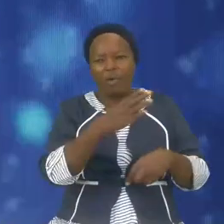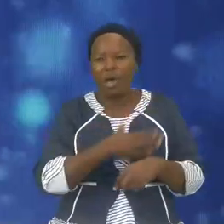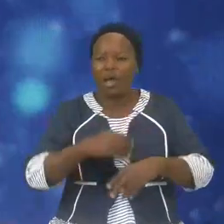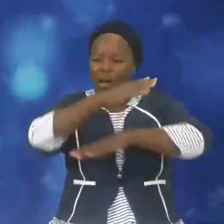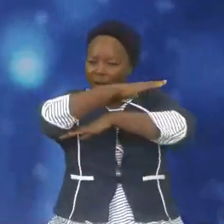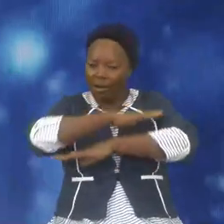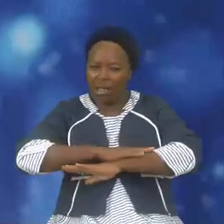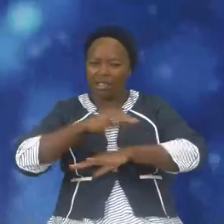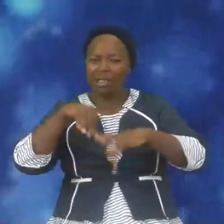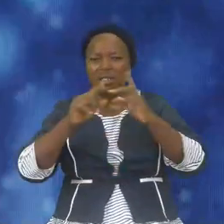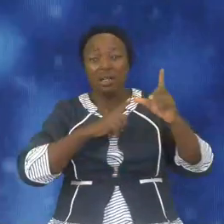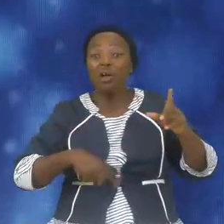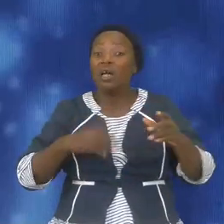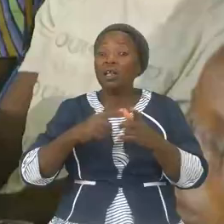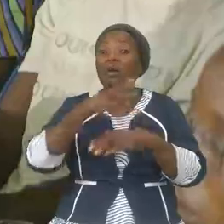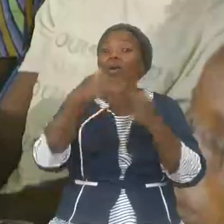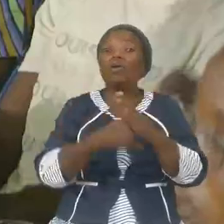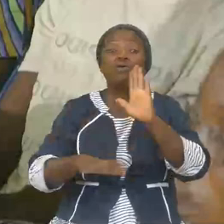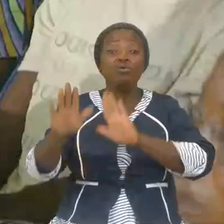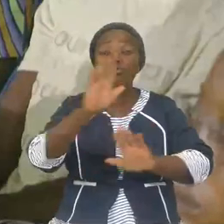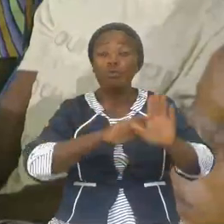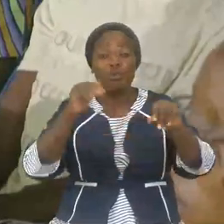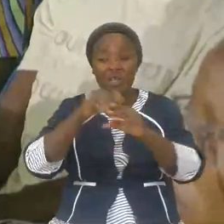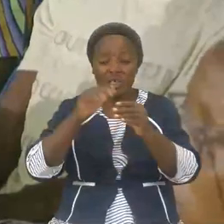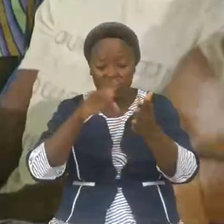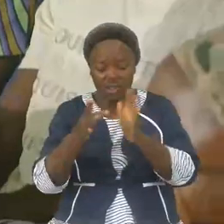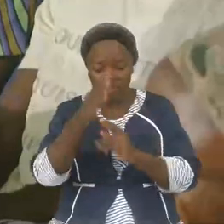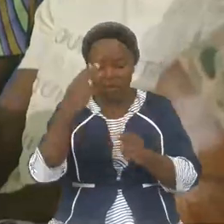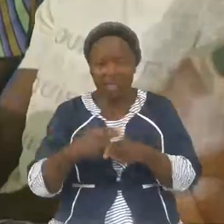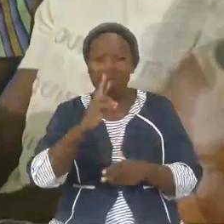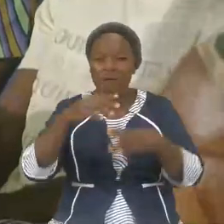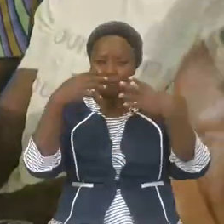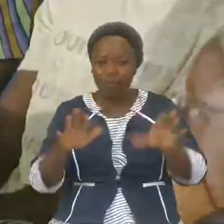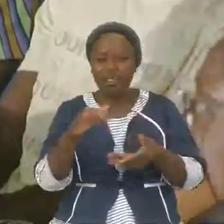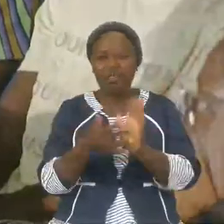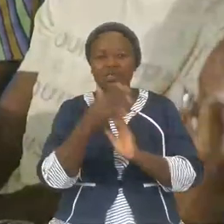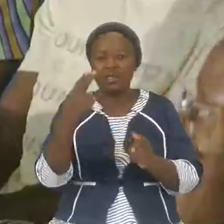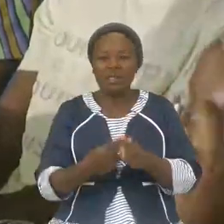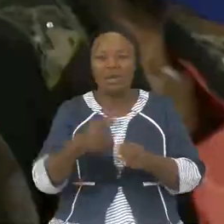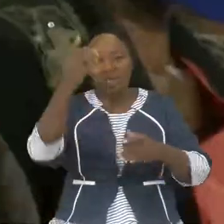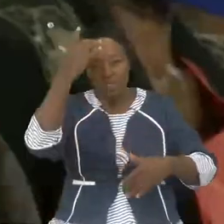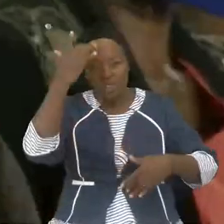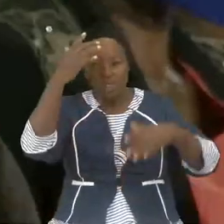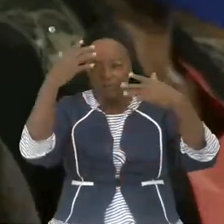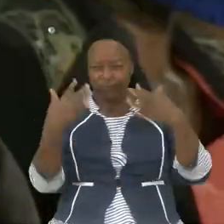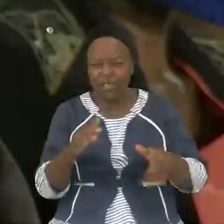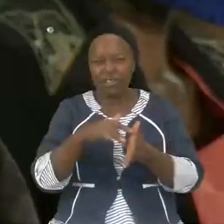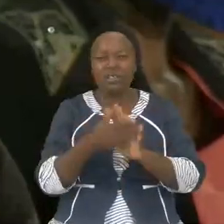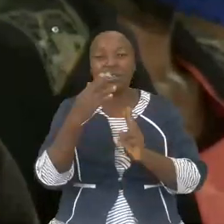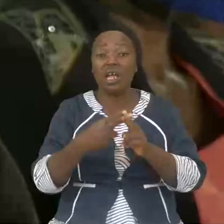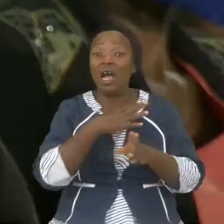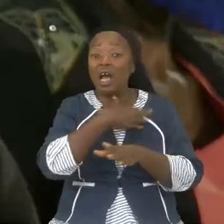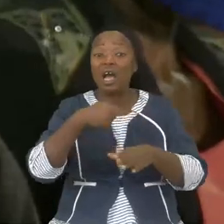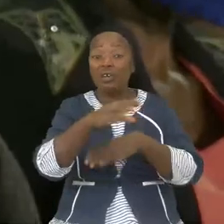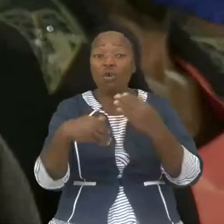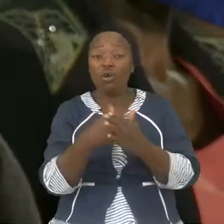venir prendre le repos dans le Seigneur. Vos problèmes ont pris fin au nom de Jésus. La maladie a pris fin